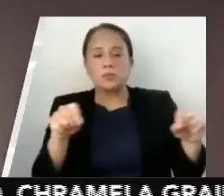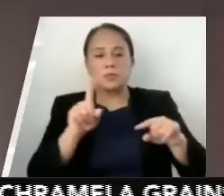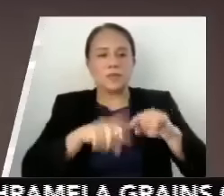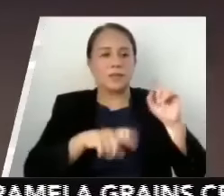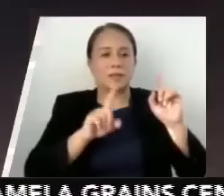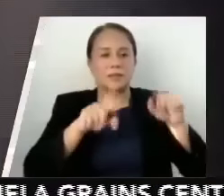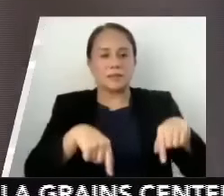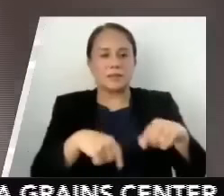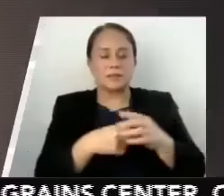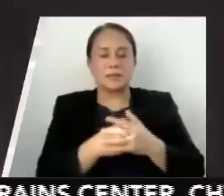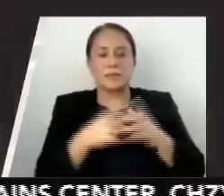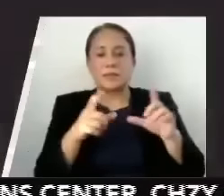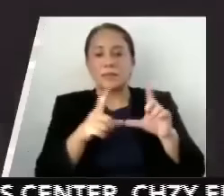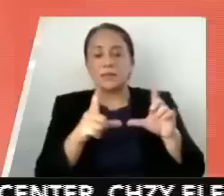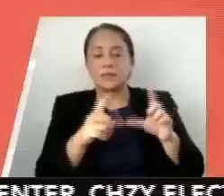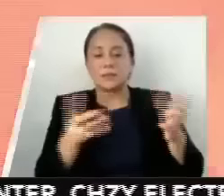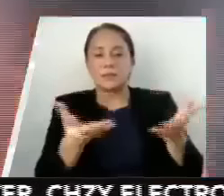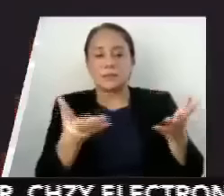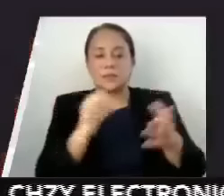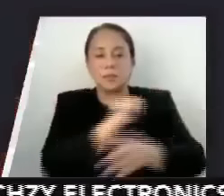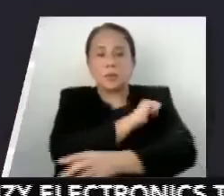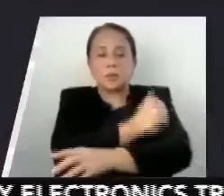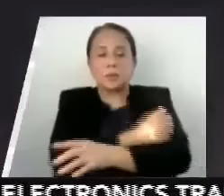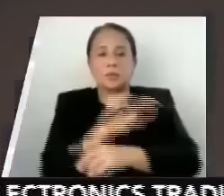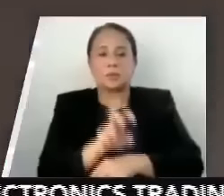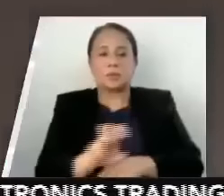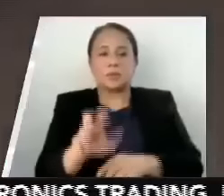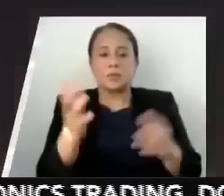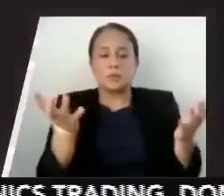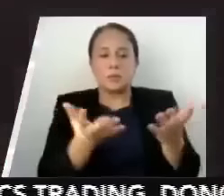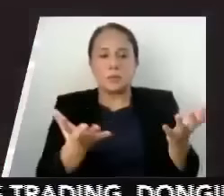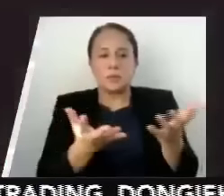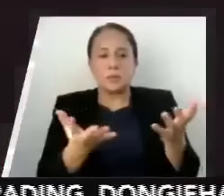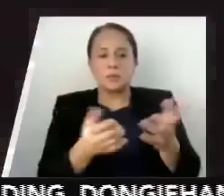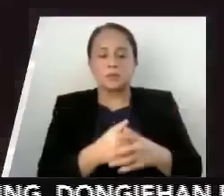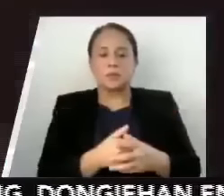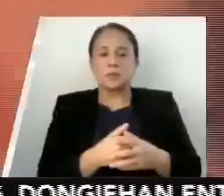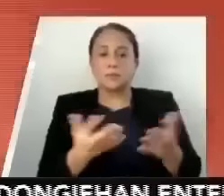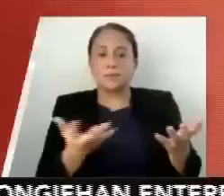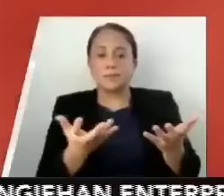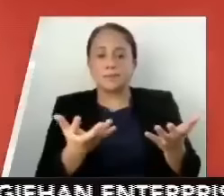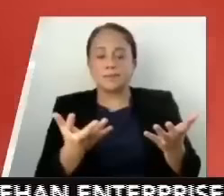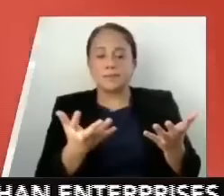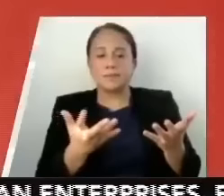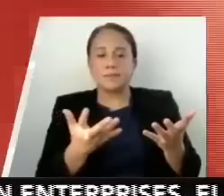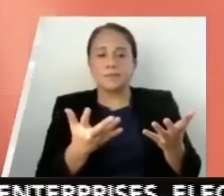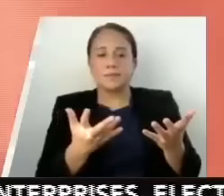sakayin ko ba ano? Authorization. Mamaya ka na mag-cellphone. Mamaya ka na mag-cellphone.